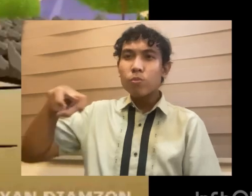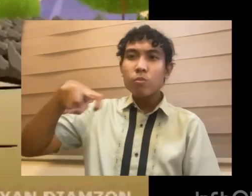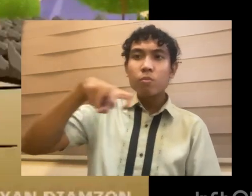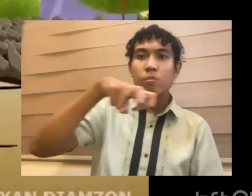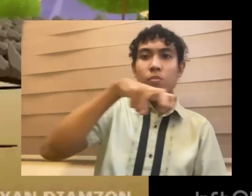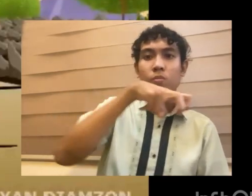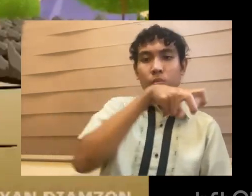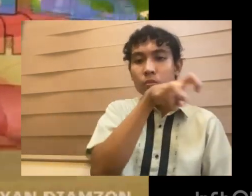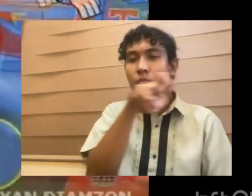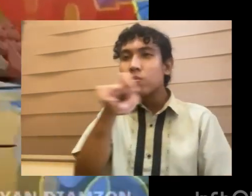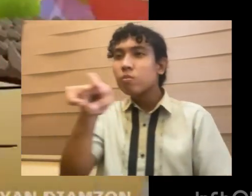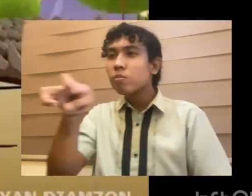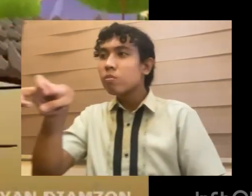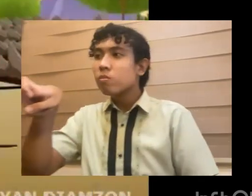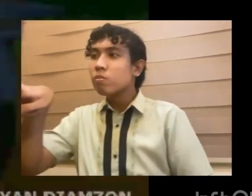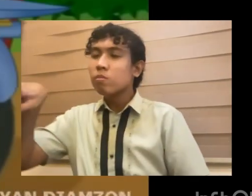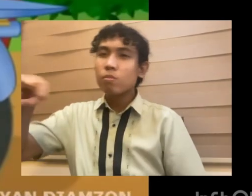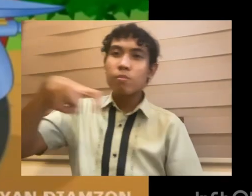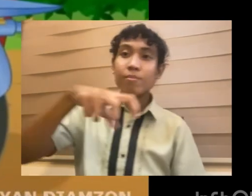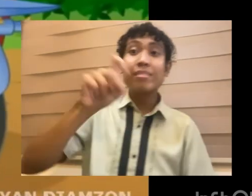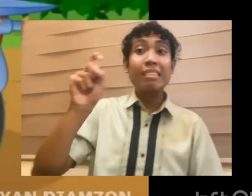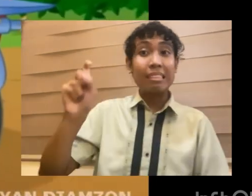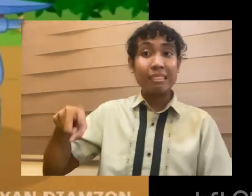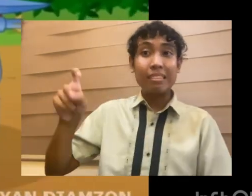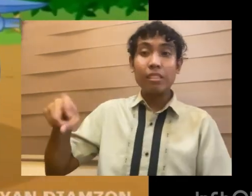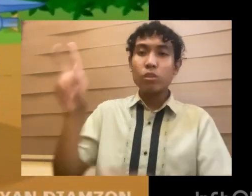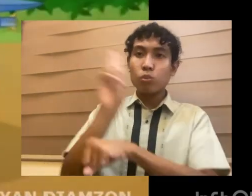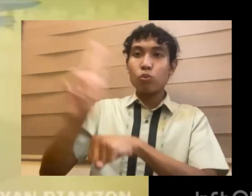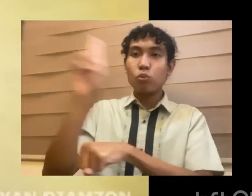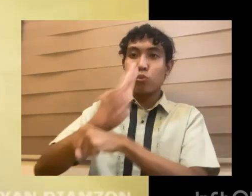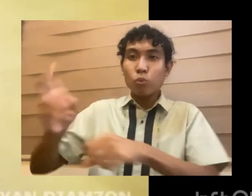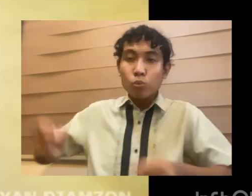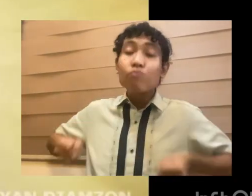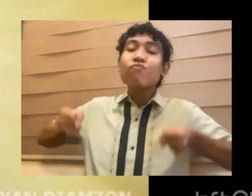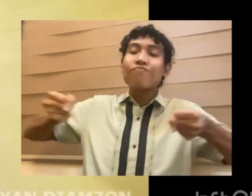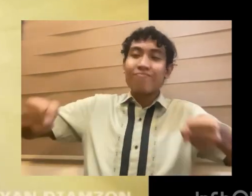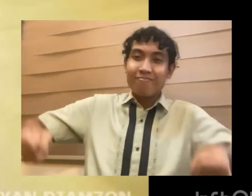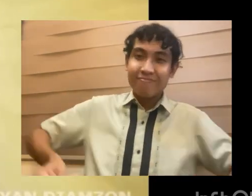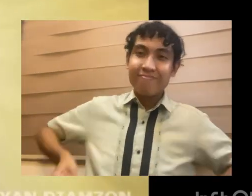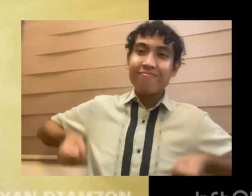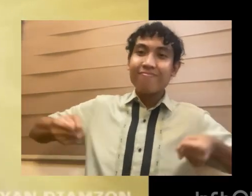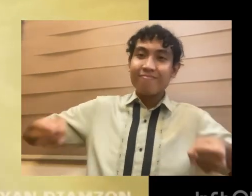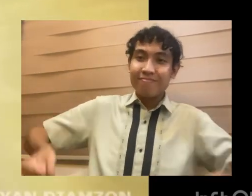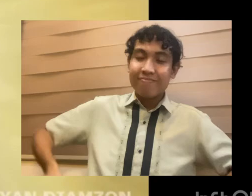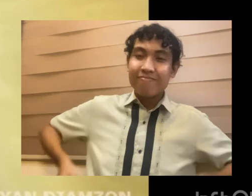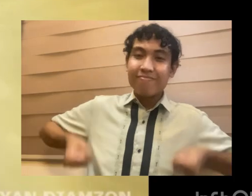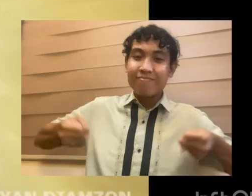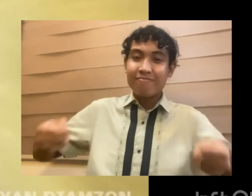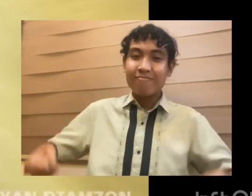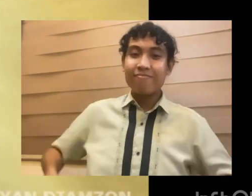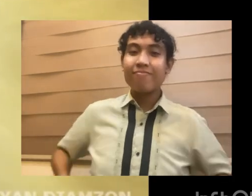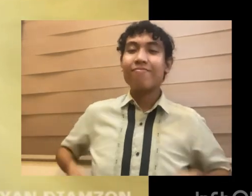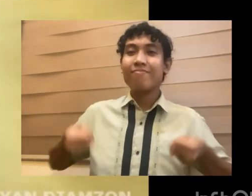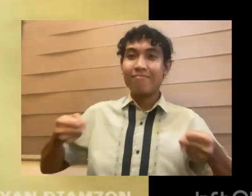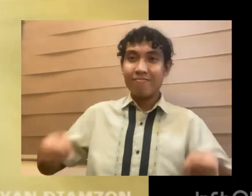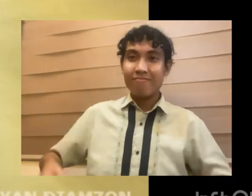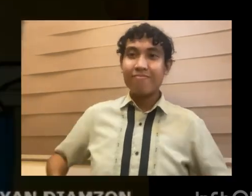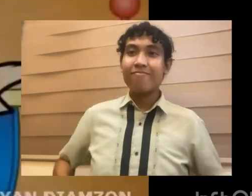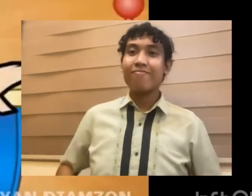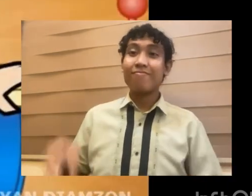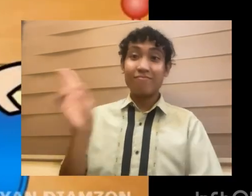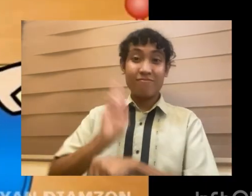rito siya, kailangan niya ng wheelchair. O nga pala, wheelchair ang tawag sa magic silya ni